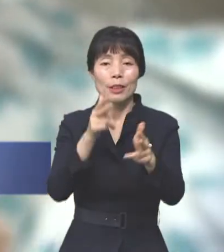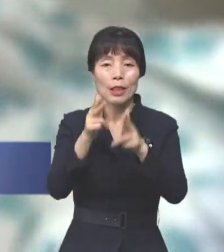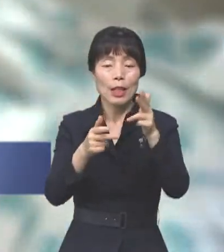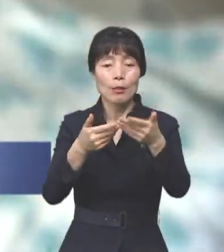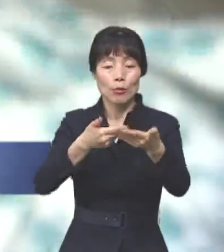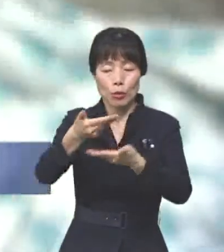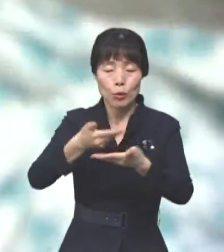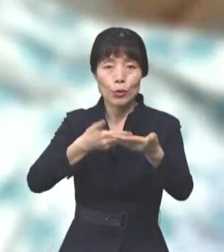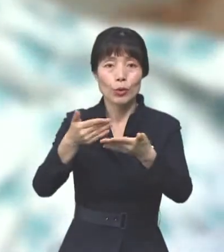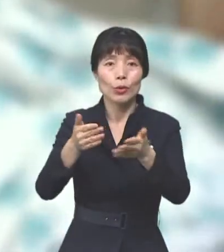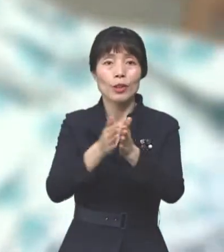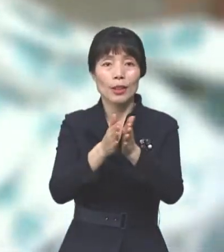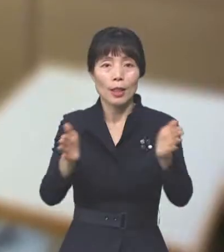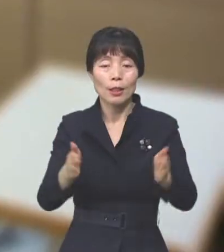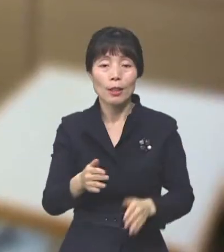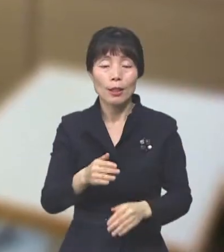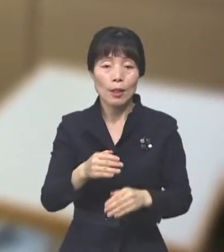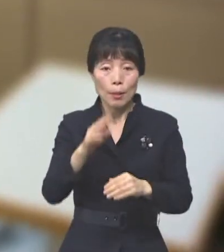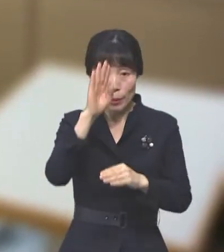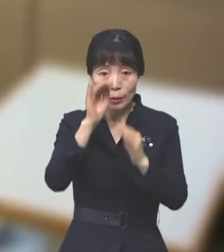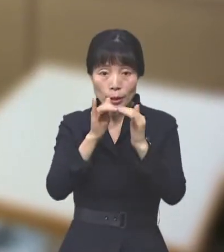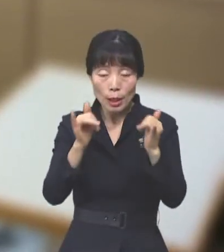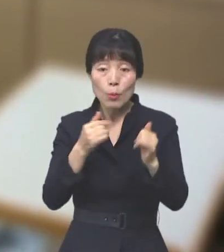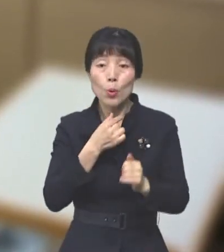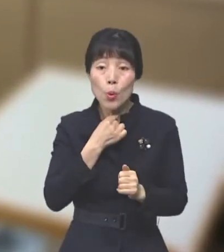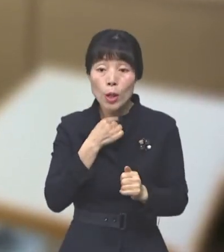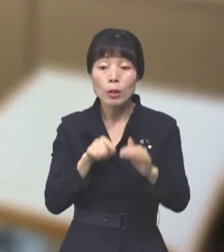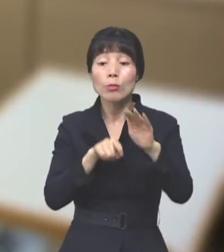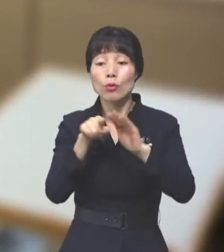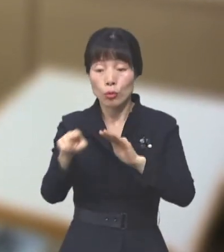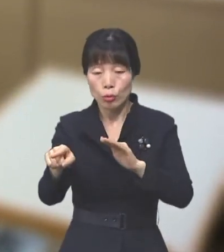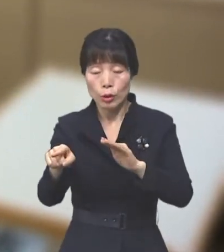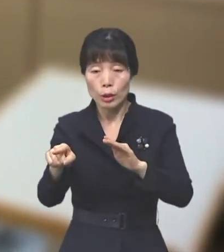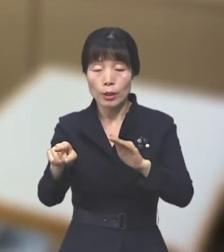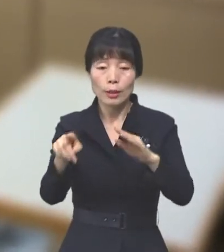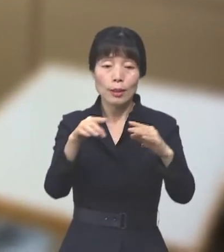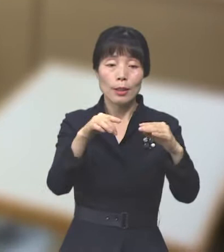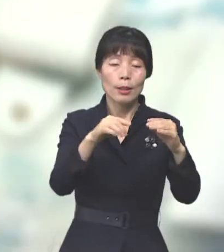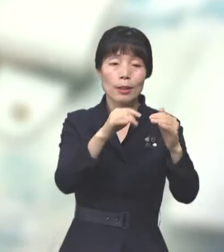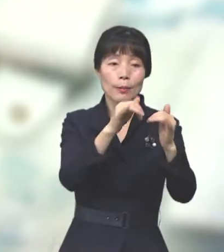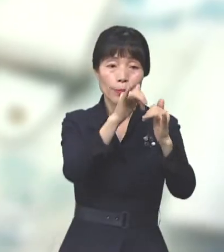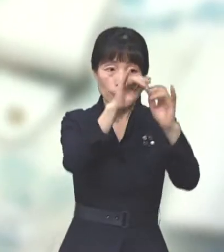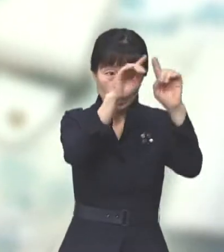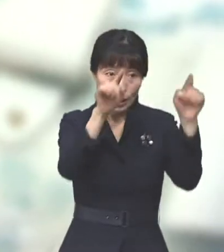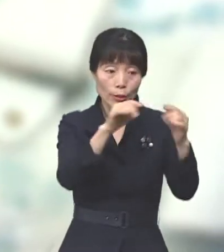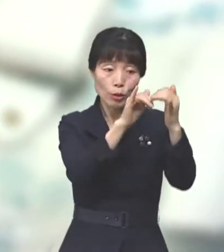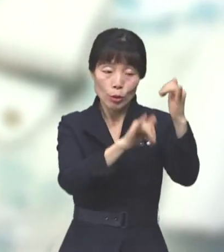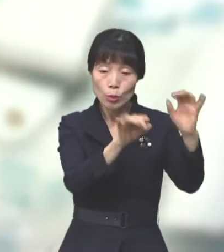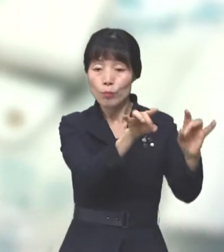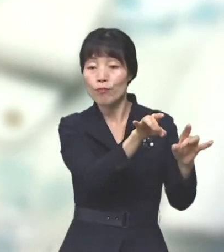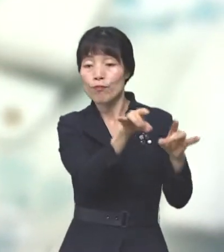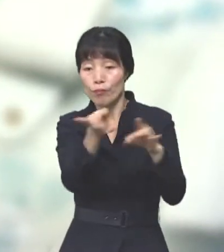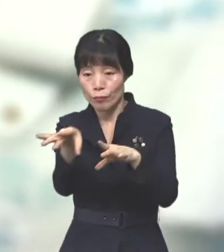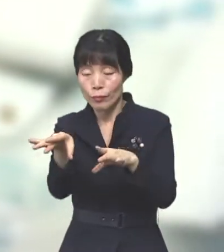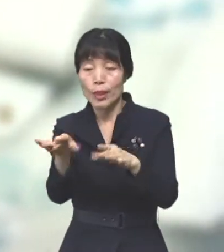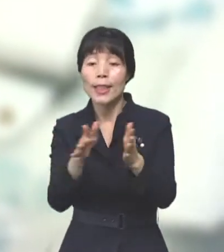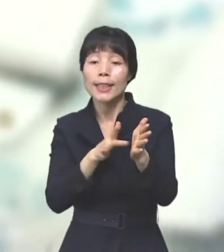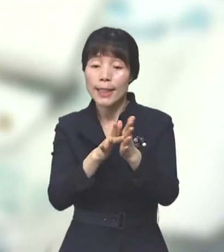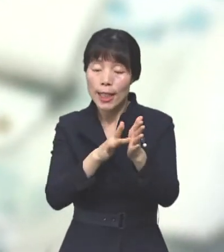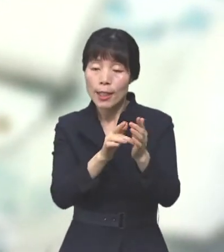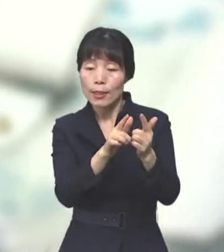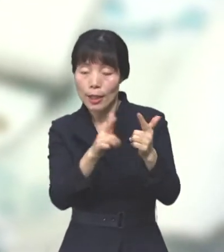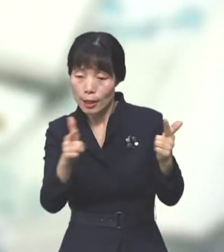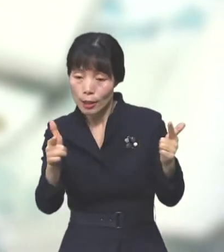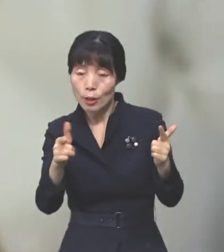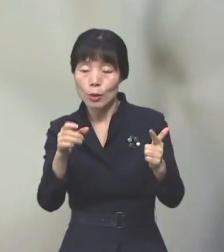환자가 원하는 의료기관에 본인의 진료 기록을 안전하게 송수신해서 약물 처방의 안전을 강화하고요. 또